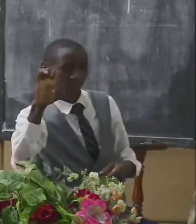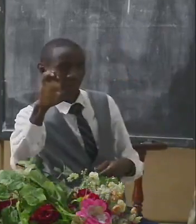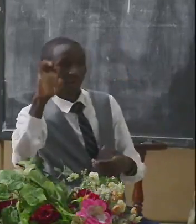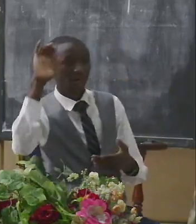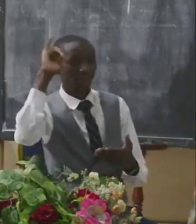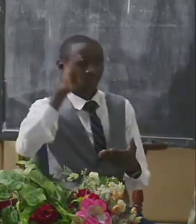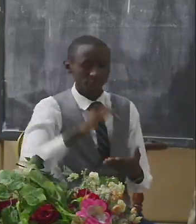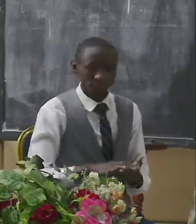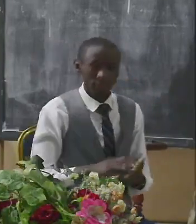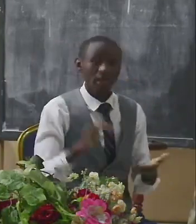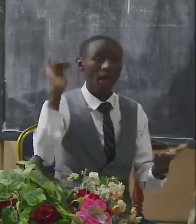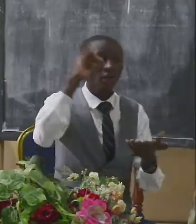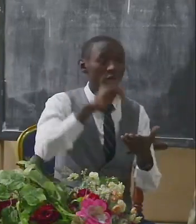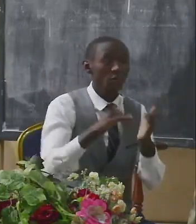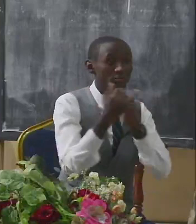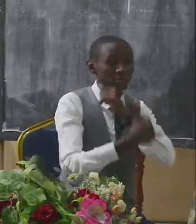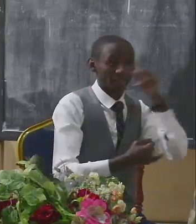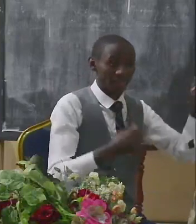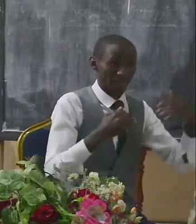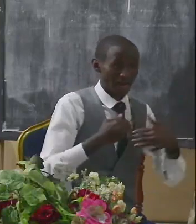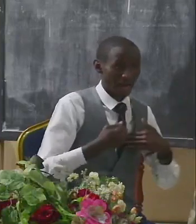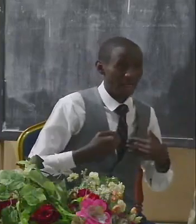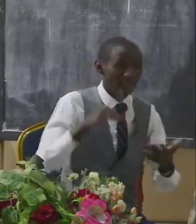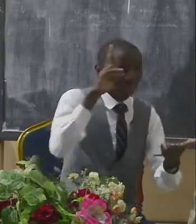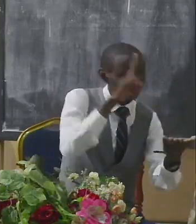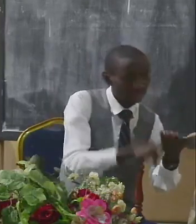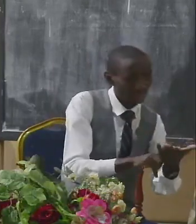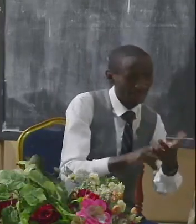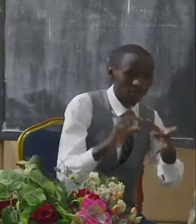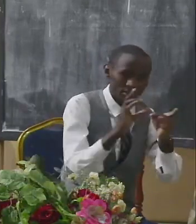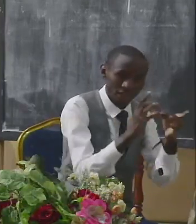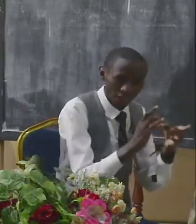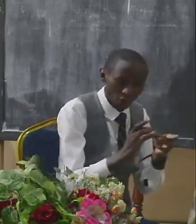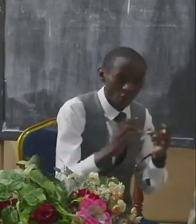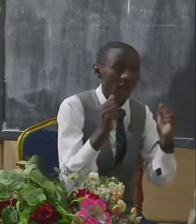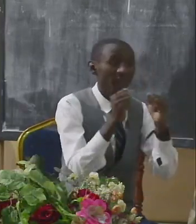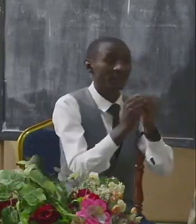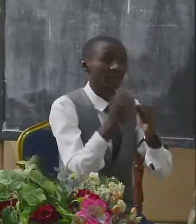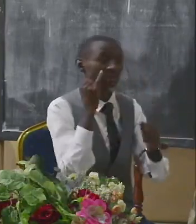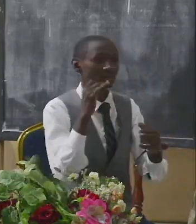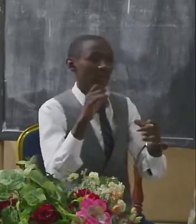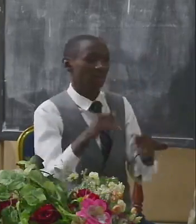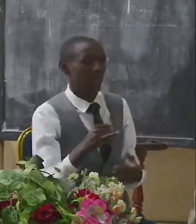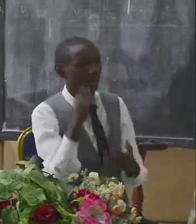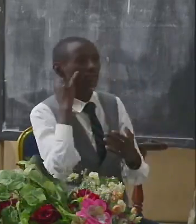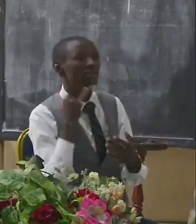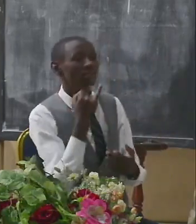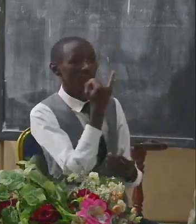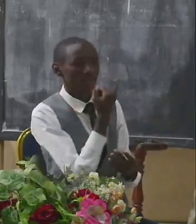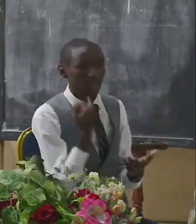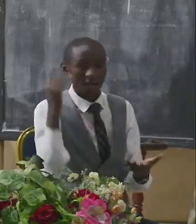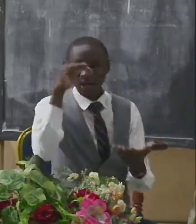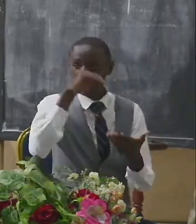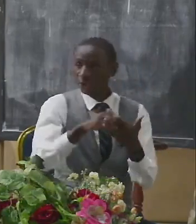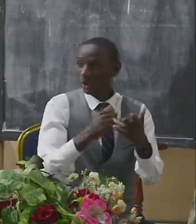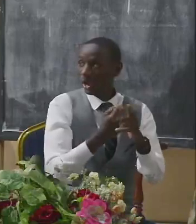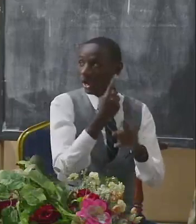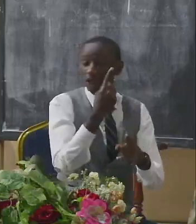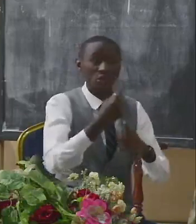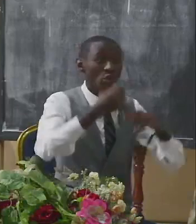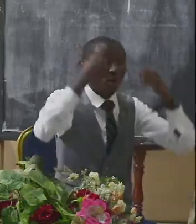a aussi signé inchi ya Bahreïn ambayo l'accord nayo avec Israël. Mapatano ya salama pamoja na Israël. Et alors le